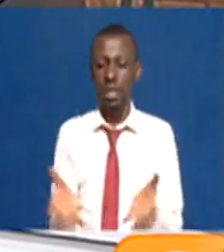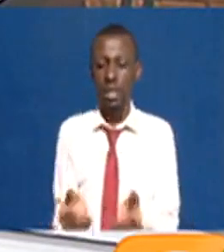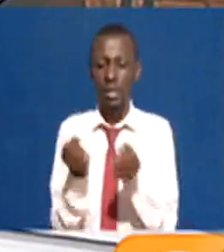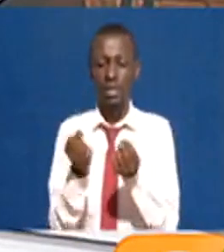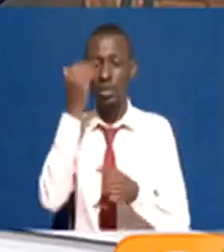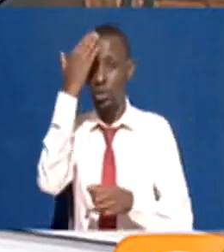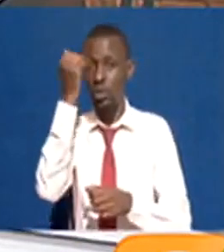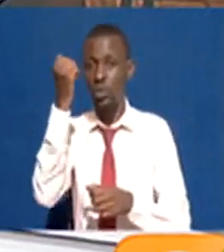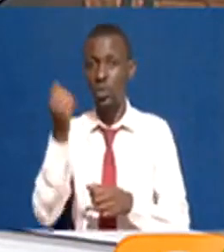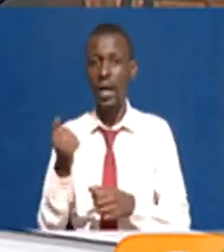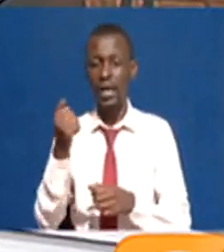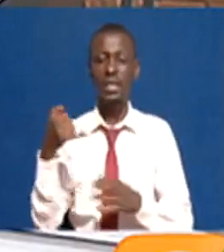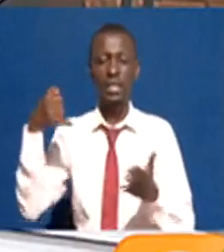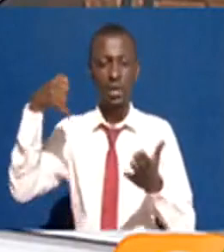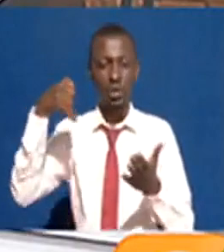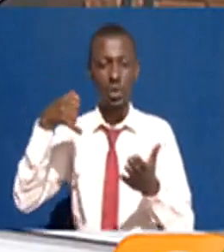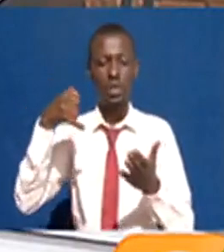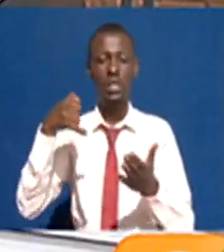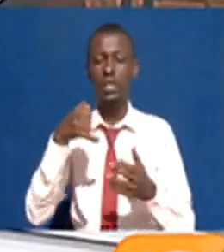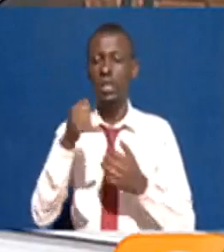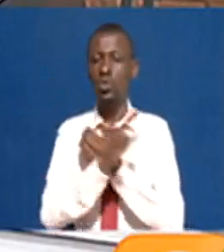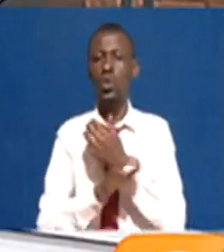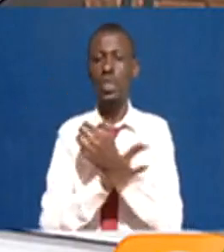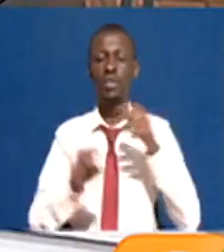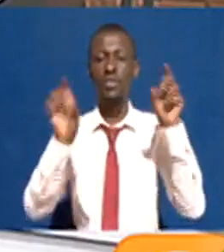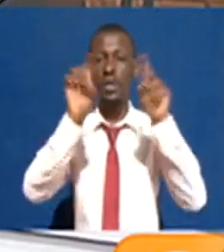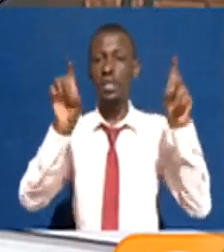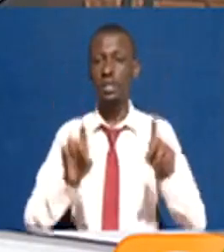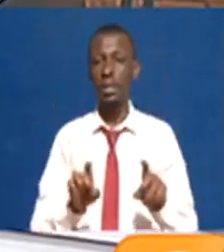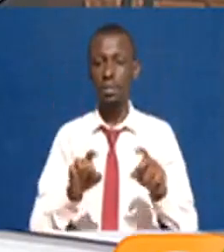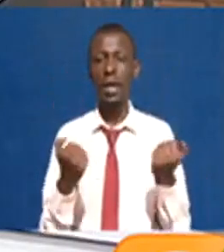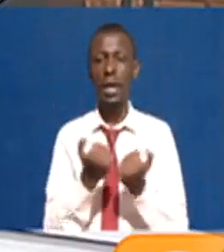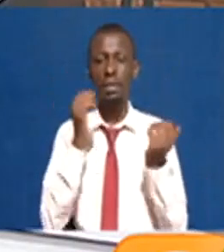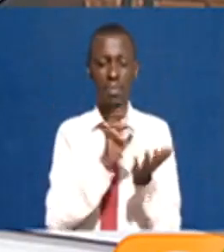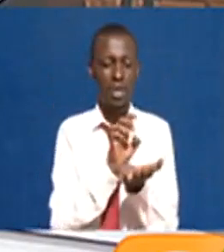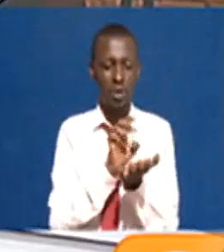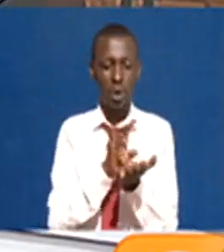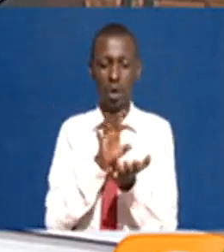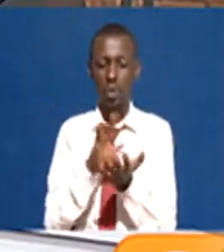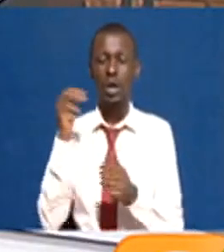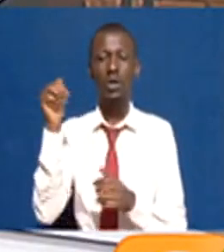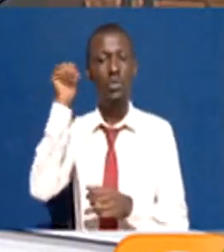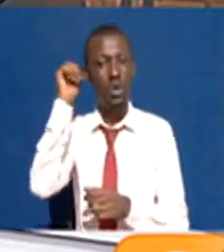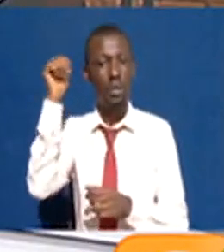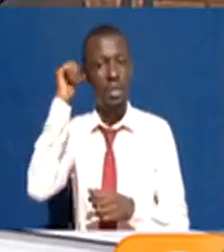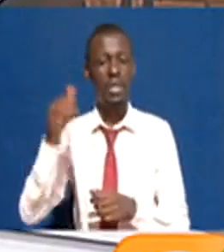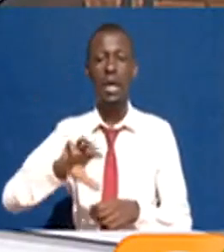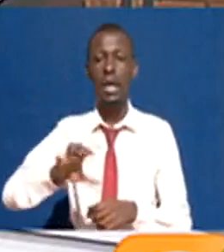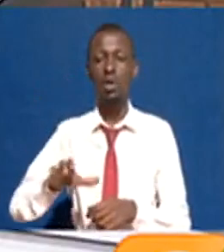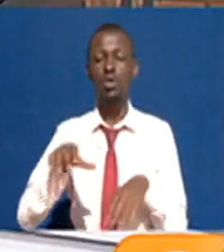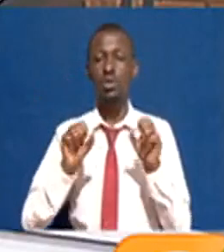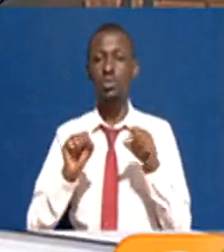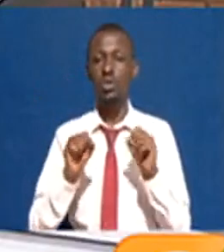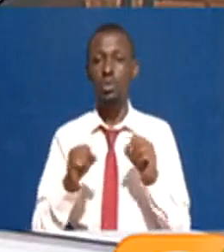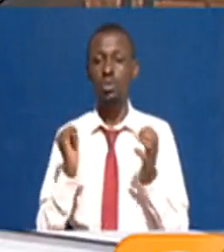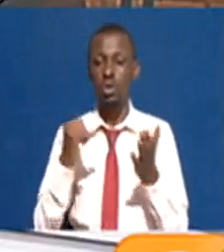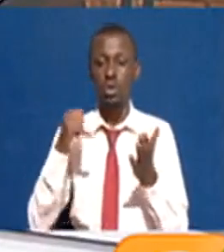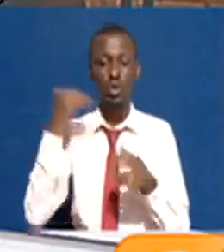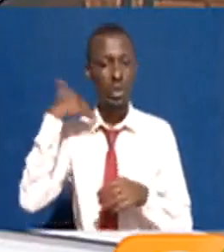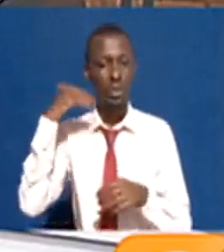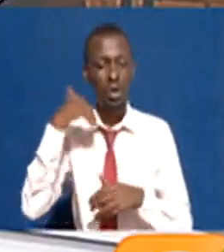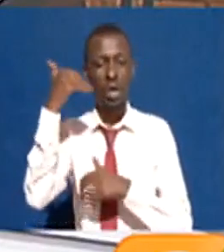kujihusisha na wizi wa mtihani. Wasimamizi hao ambao tayari wamesimamishwa kazi katika kaunti ya Nyamira wanadaiwa kushiriki uhalifu huo baada